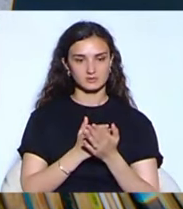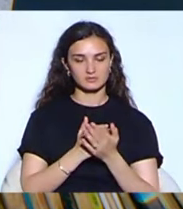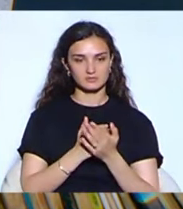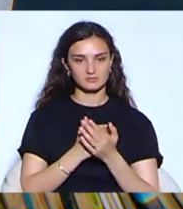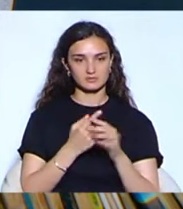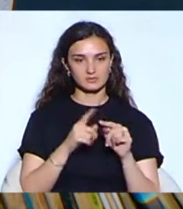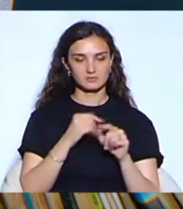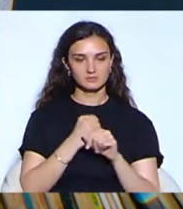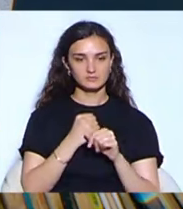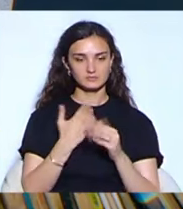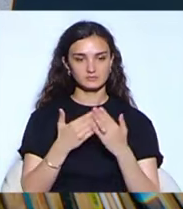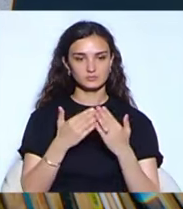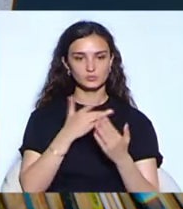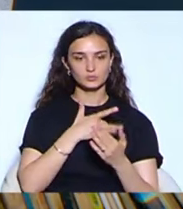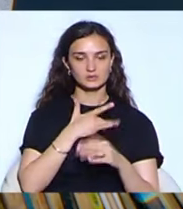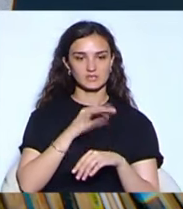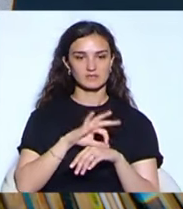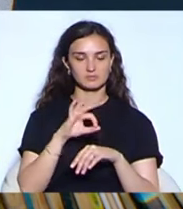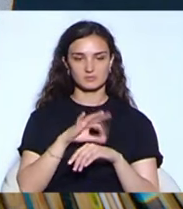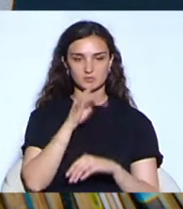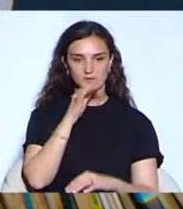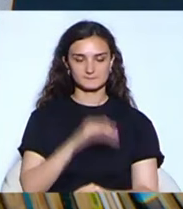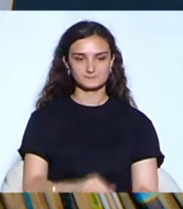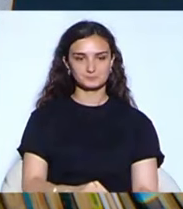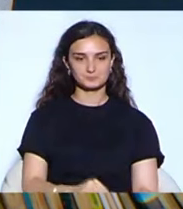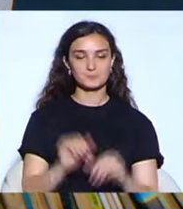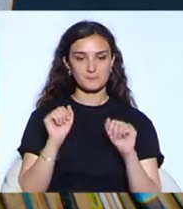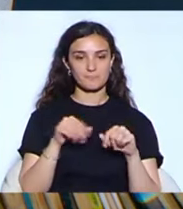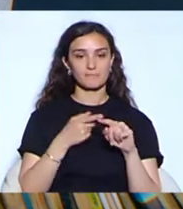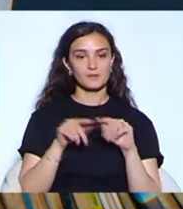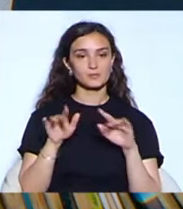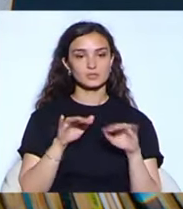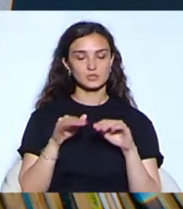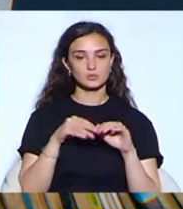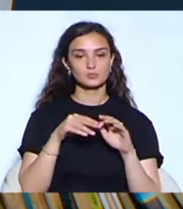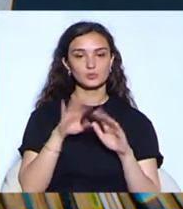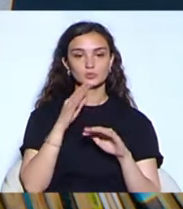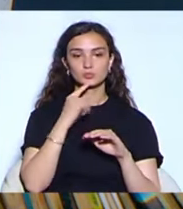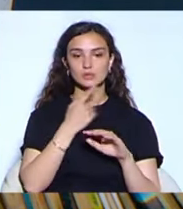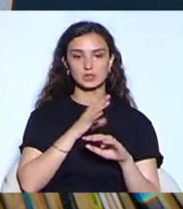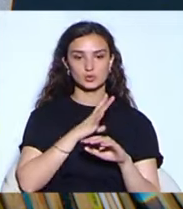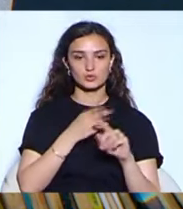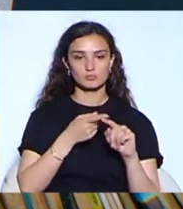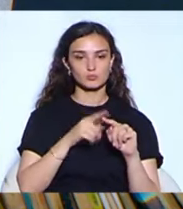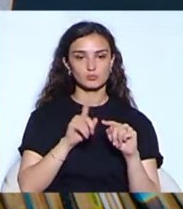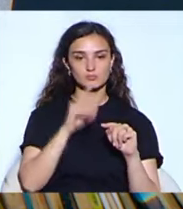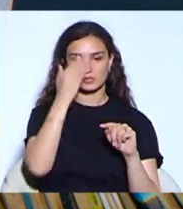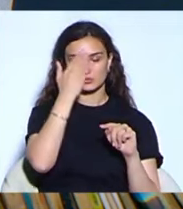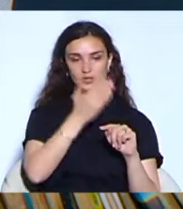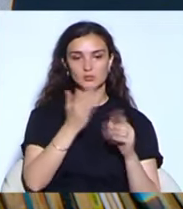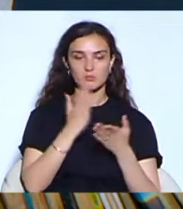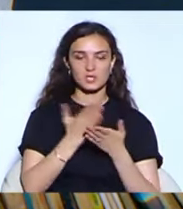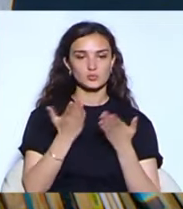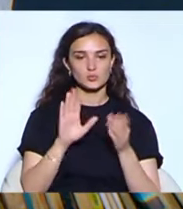როგორც ამას გავაკეთებით მაგალითად გულის დაავადებების დროს. შესაძლოა ეს პროცესი ბევრად უფრო რთული იყოს, იმიტომ რომ საზოგადოება არის თუ